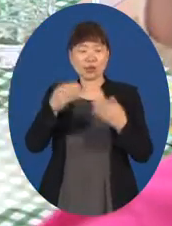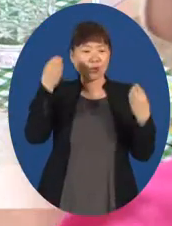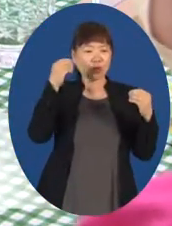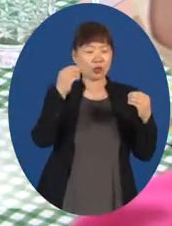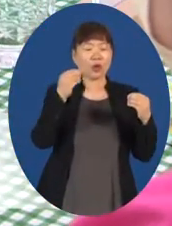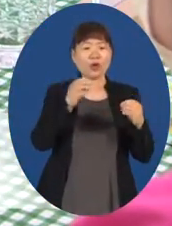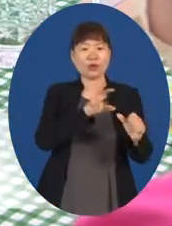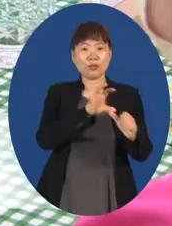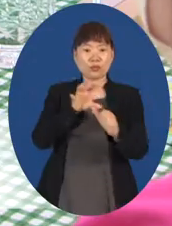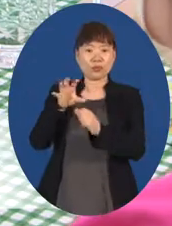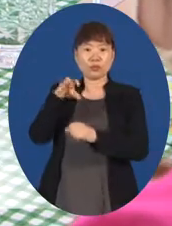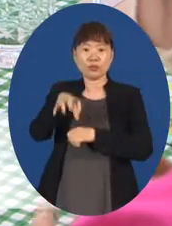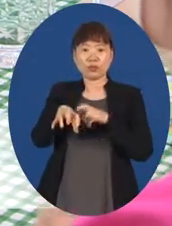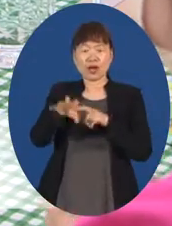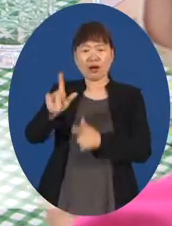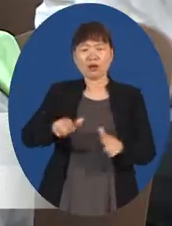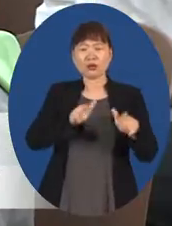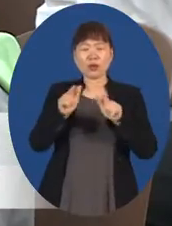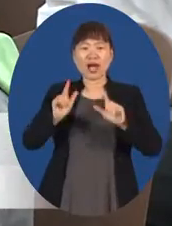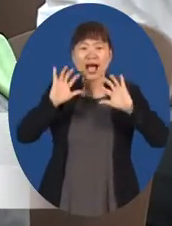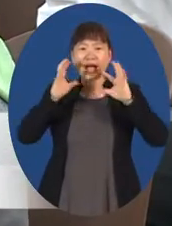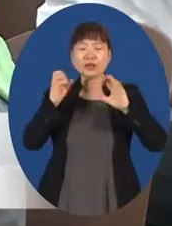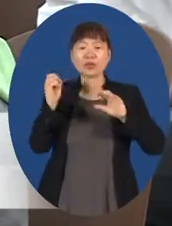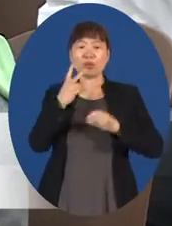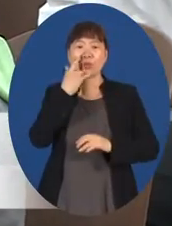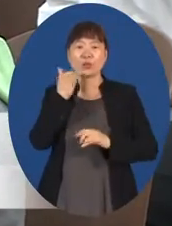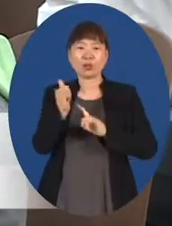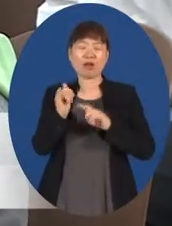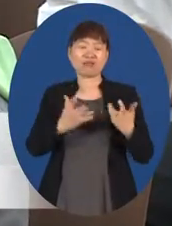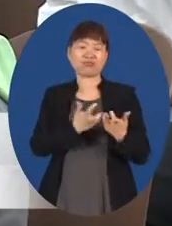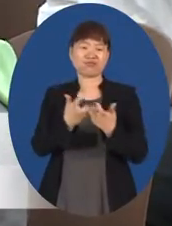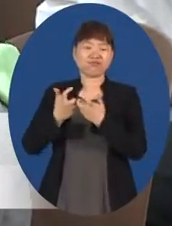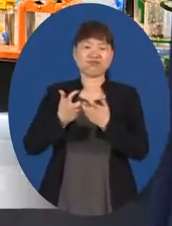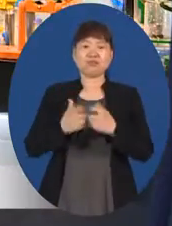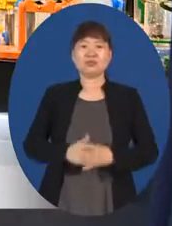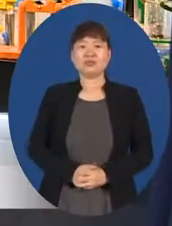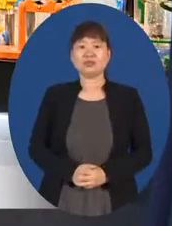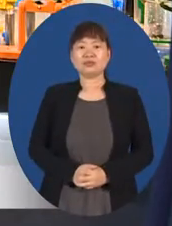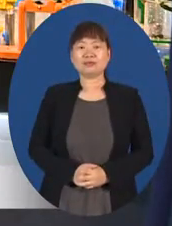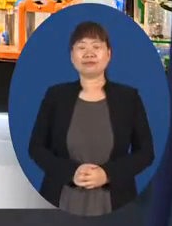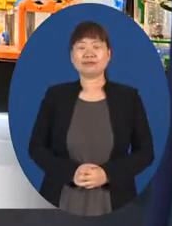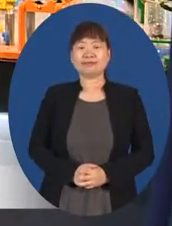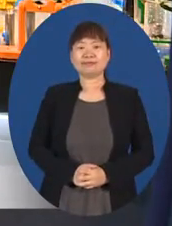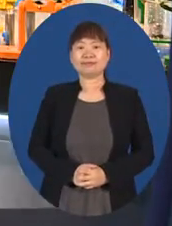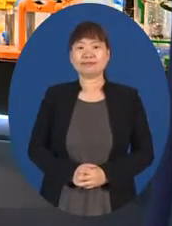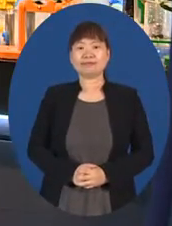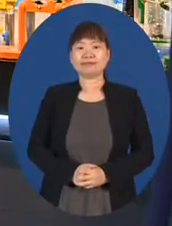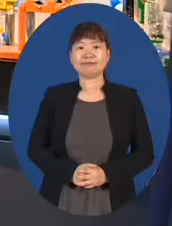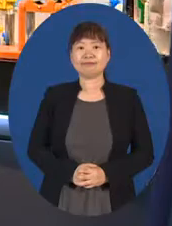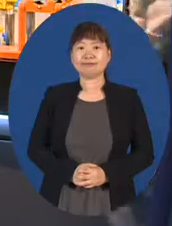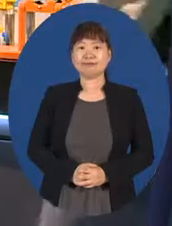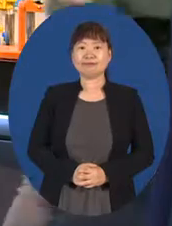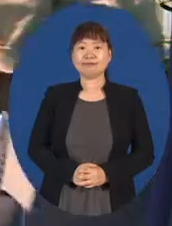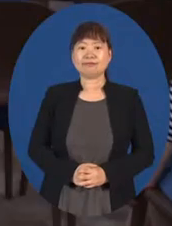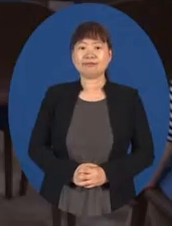공연이 운영되는 박물관은 하루 종일 아이들과 학부모로 북적였습니다. 서문영 기자가 취재했습니다.